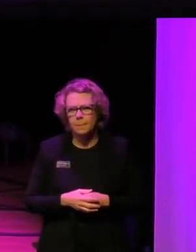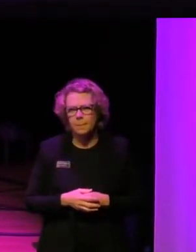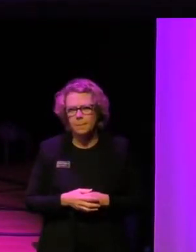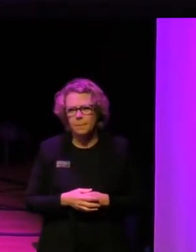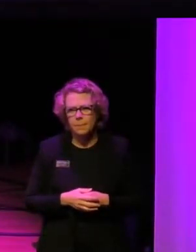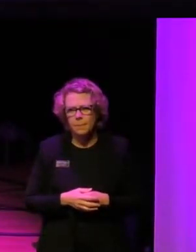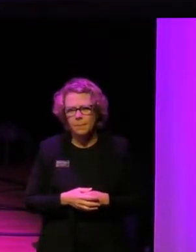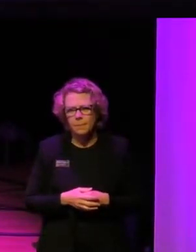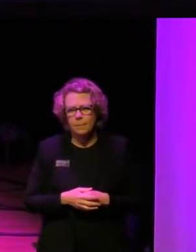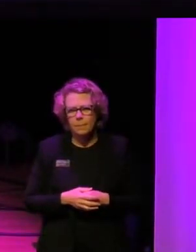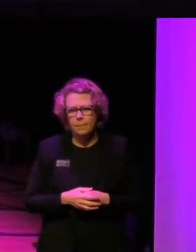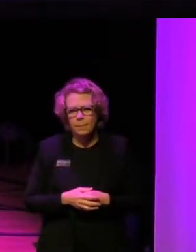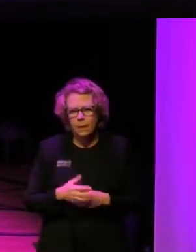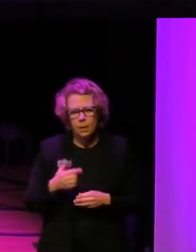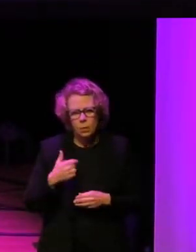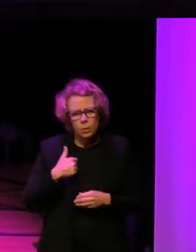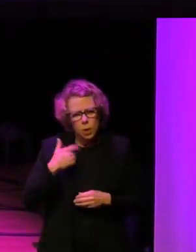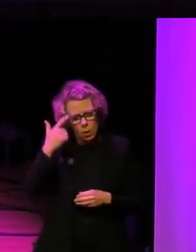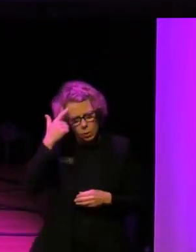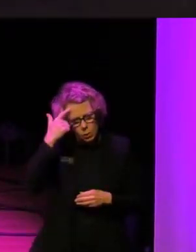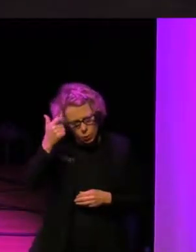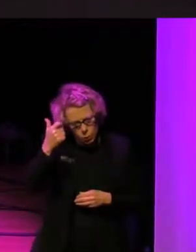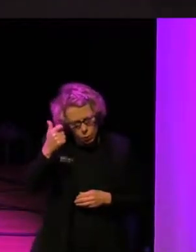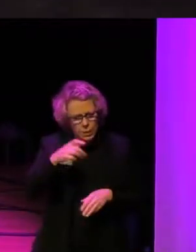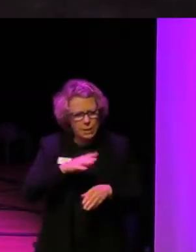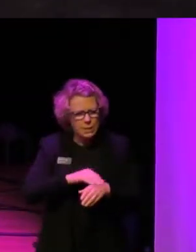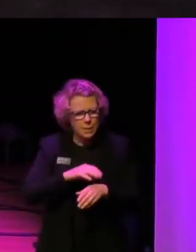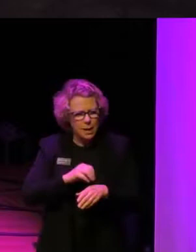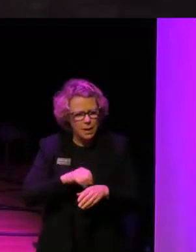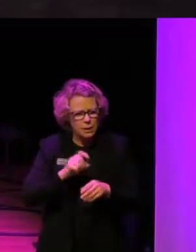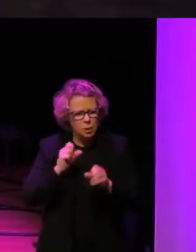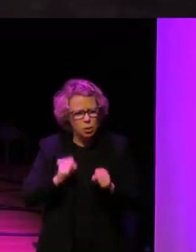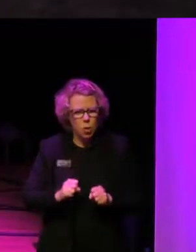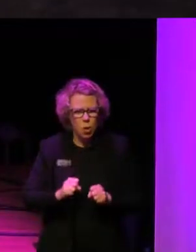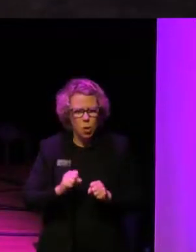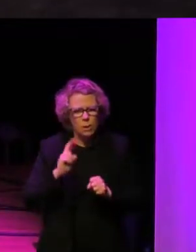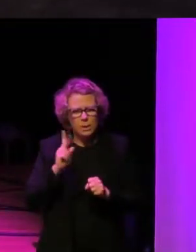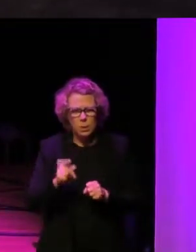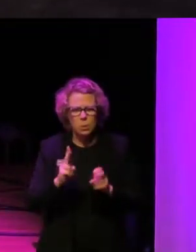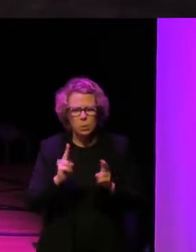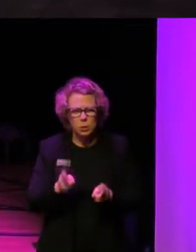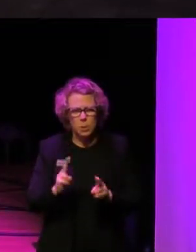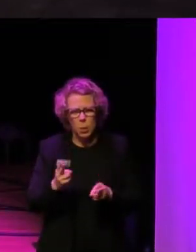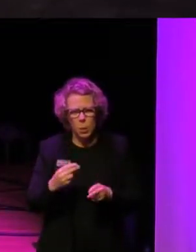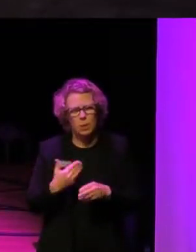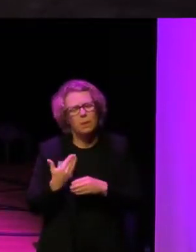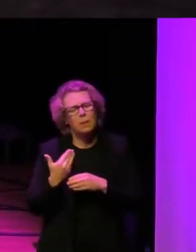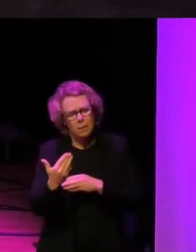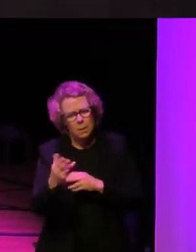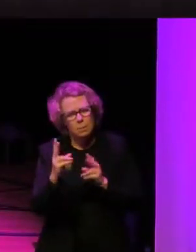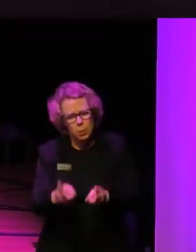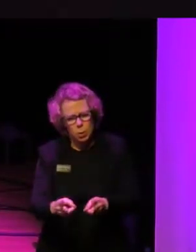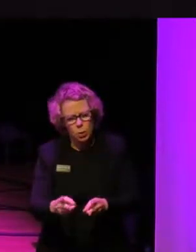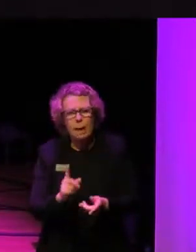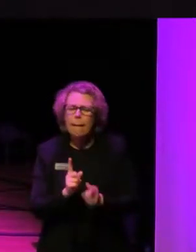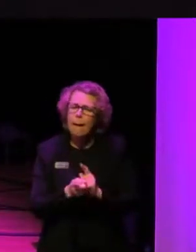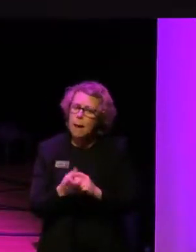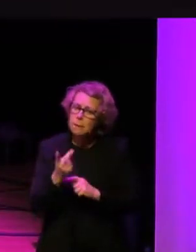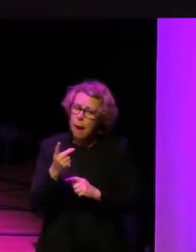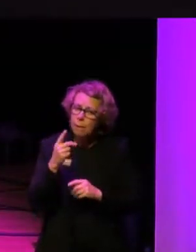Jag tror att Sverige kommer se ut som det ser nu i framtiden. Kanske kommer en annan stad bli